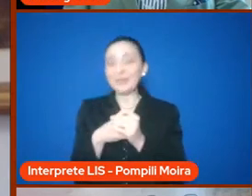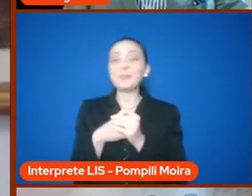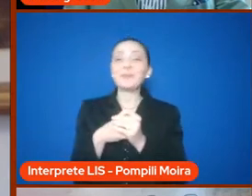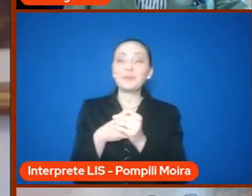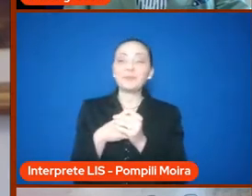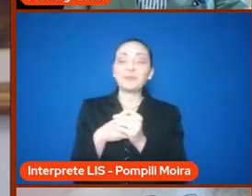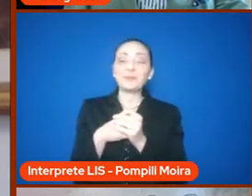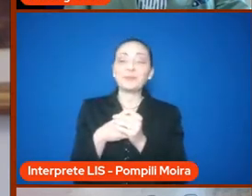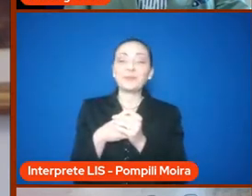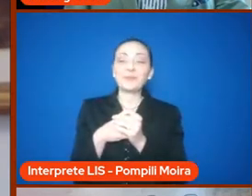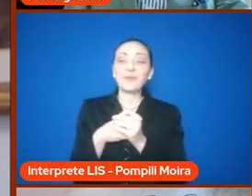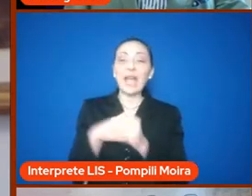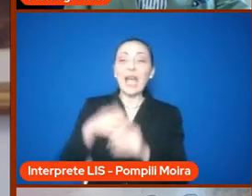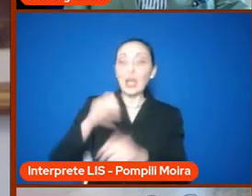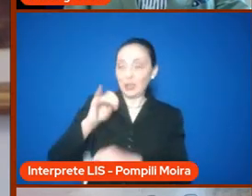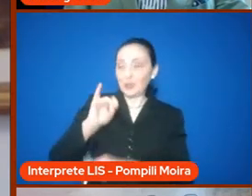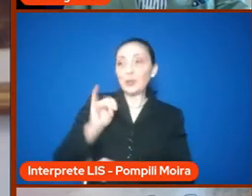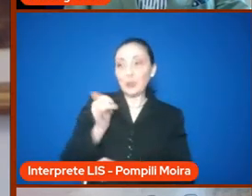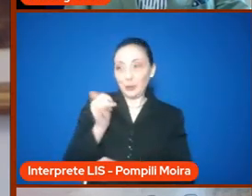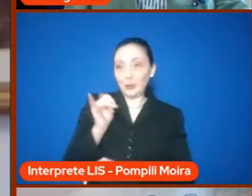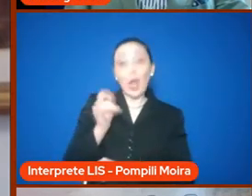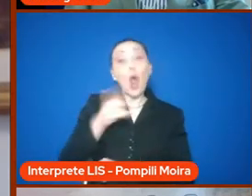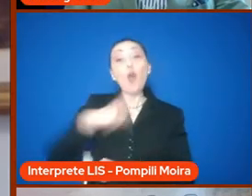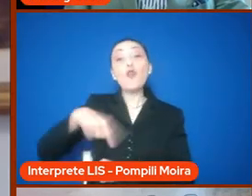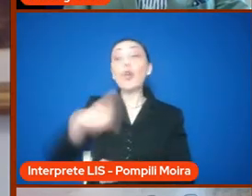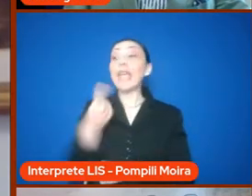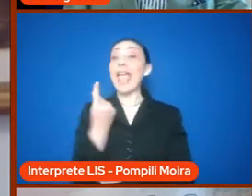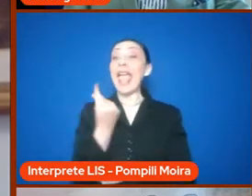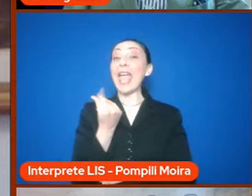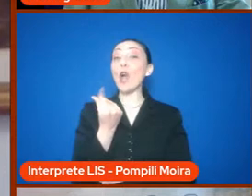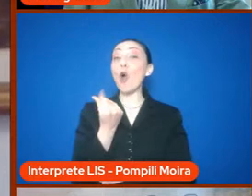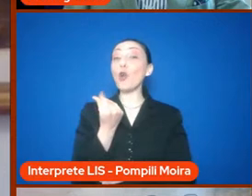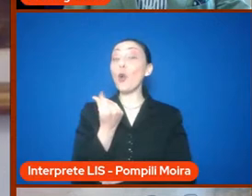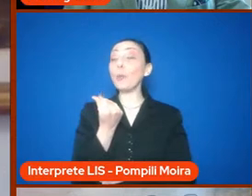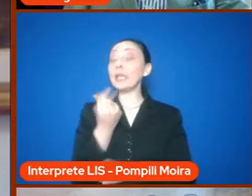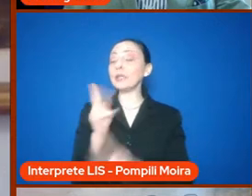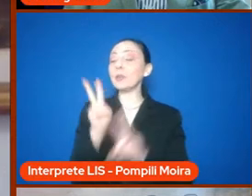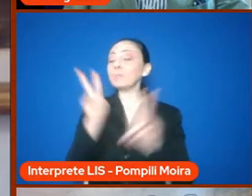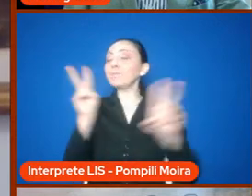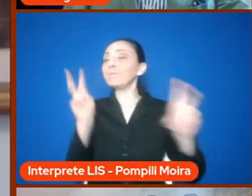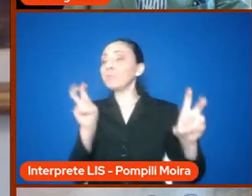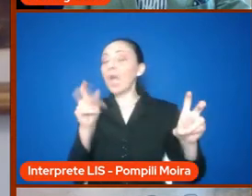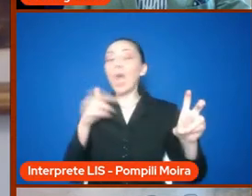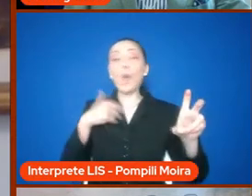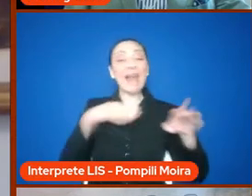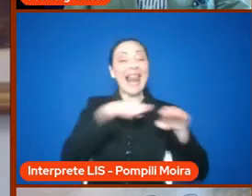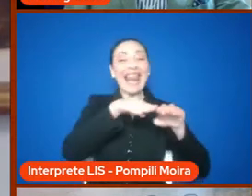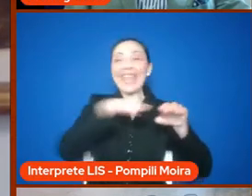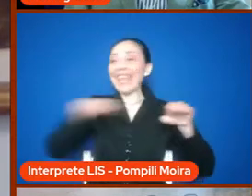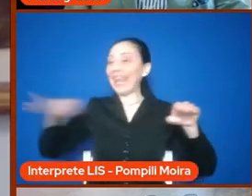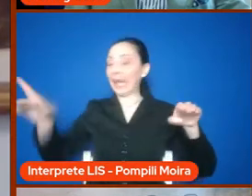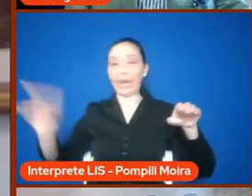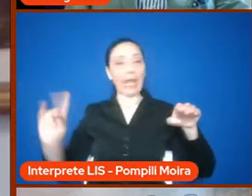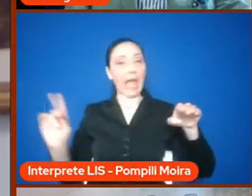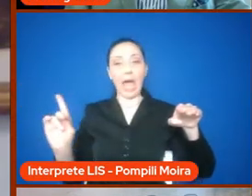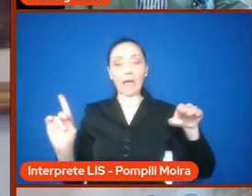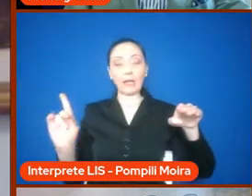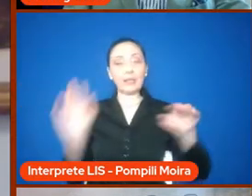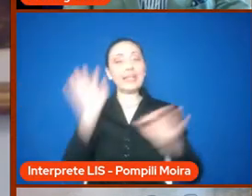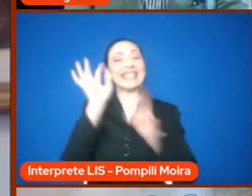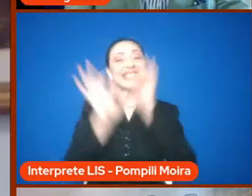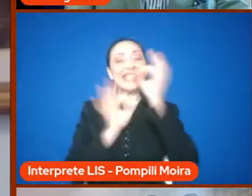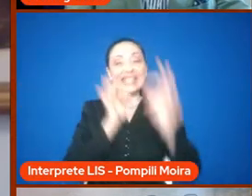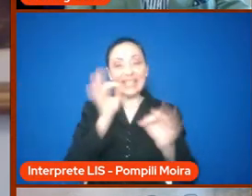sì. Noi economisti le chiamiamo non linearità, cioè il momento in cui il